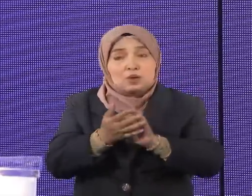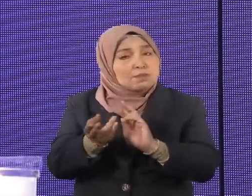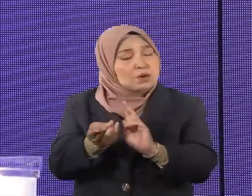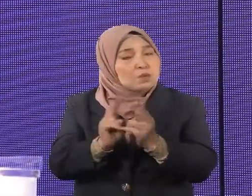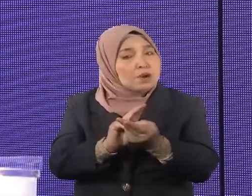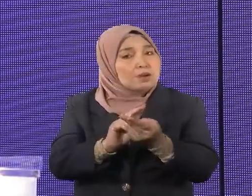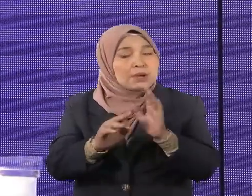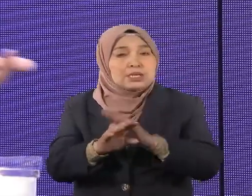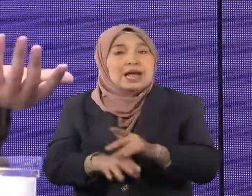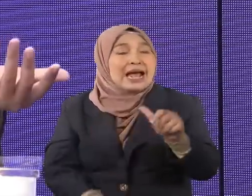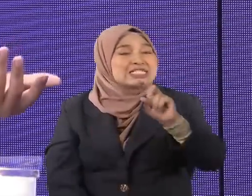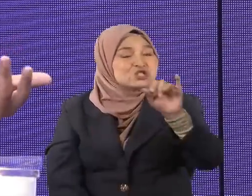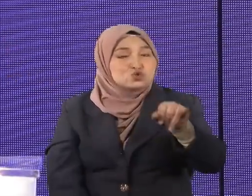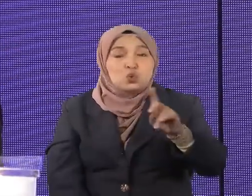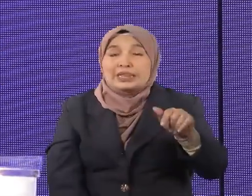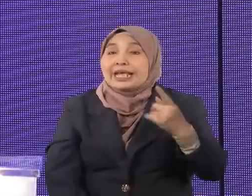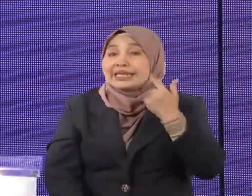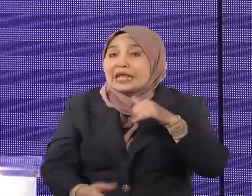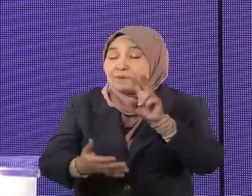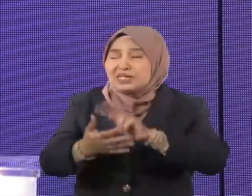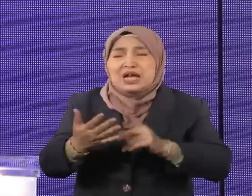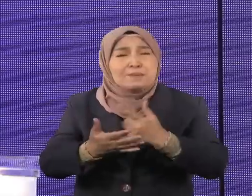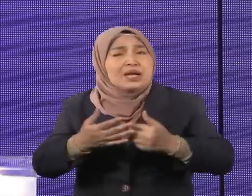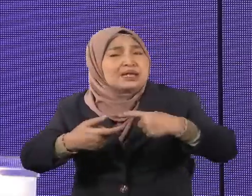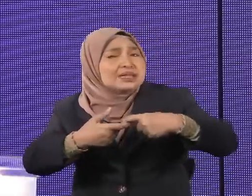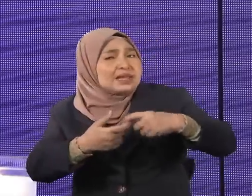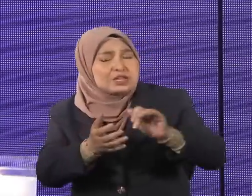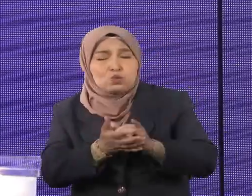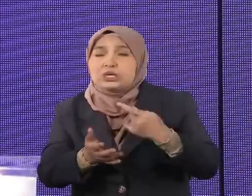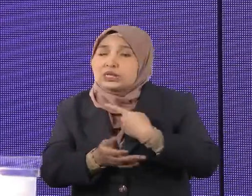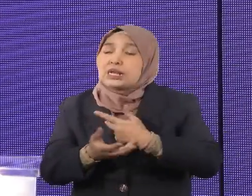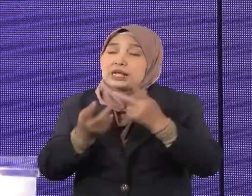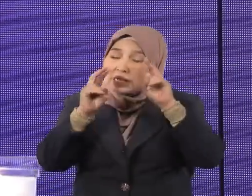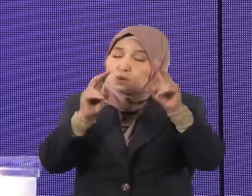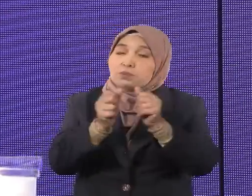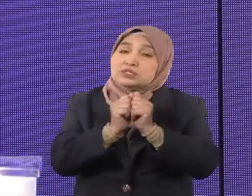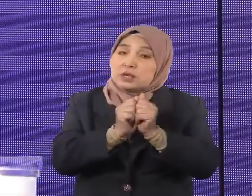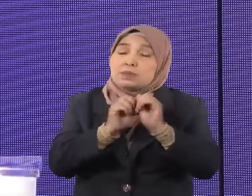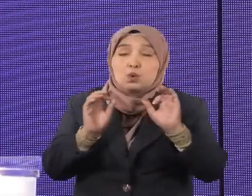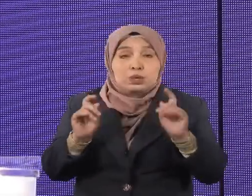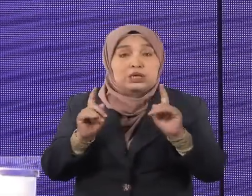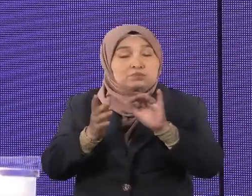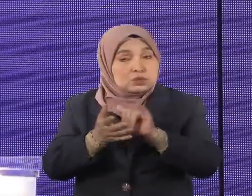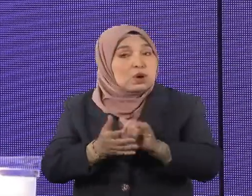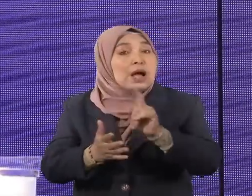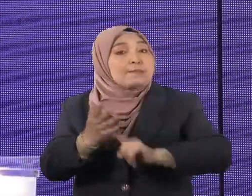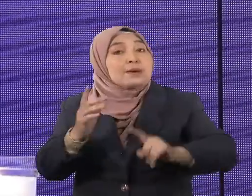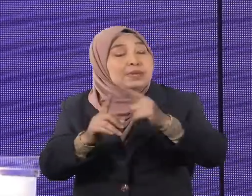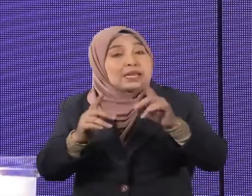kepada perkataan Azwaj yang Ustaz baca sebentar tadi. Jadi apa kaitannya itu yang kita nak lihat bersama. Baik, jadi apabila